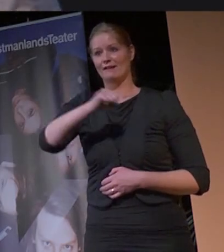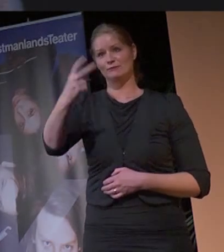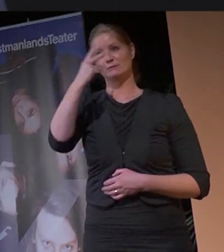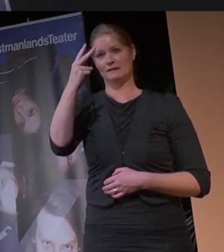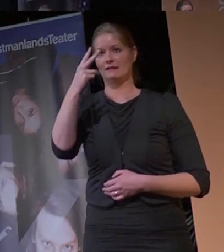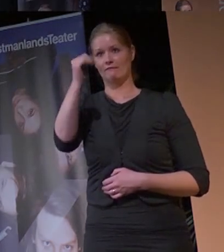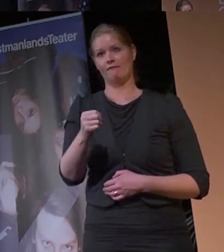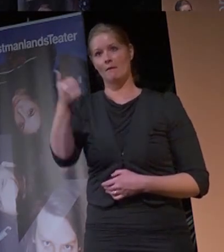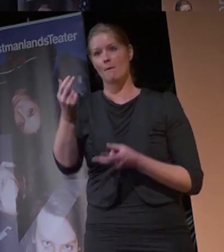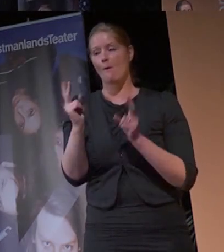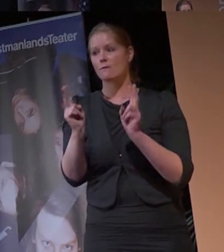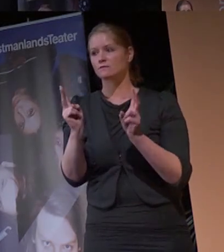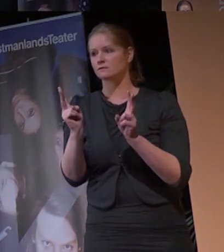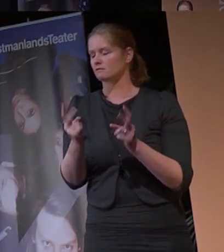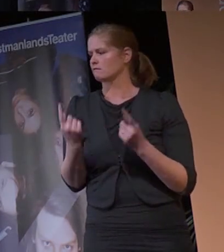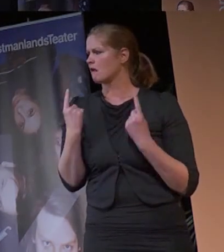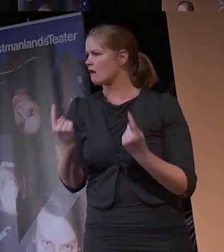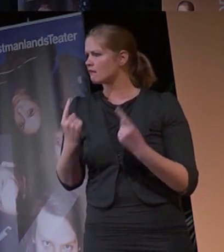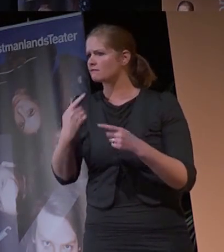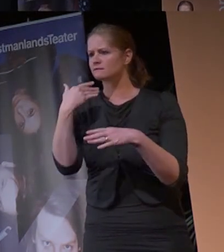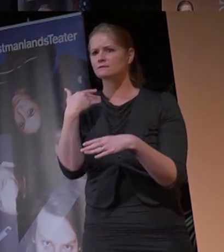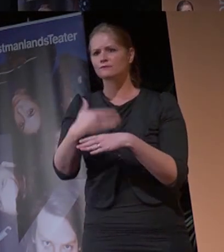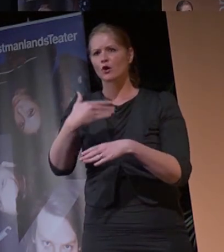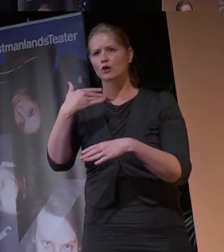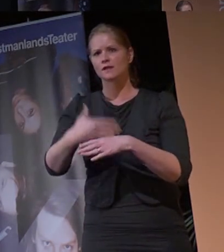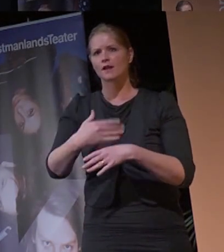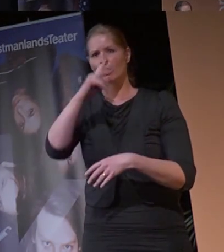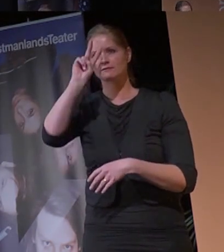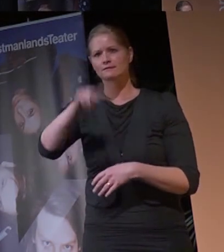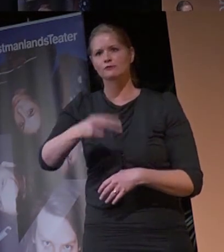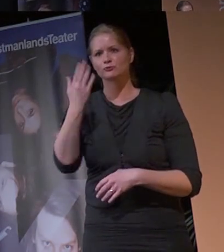Vilken fantastisk föreställning vi nyss fick se.